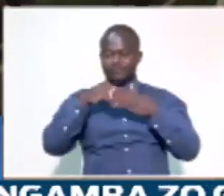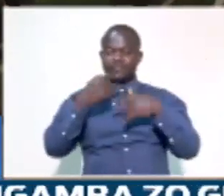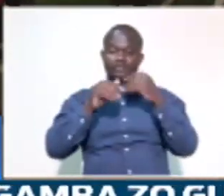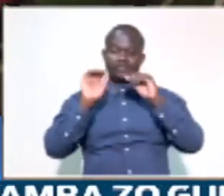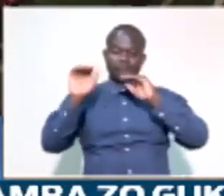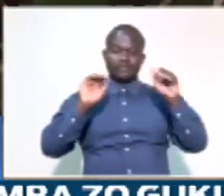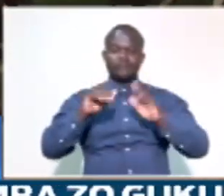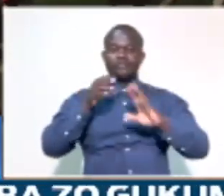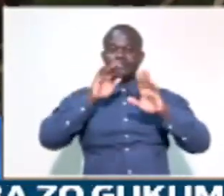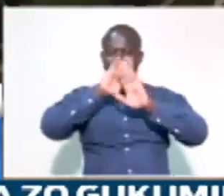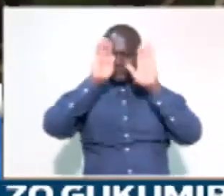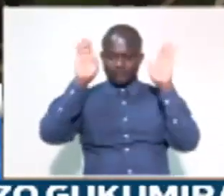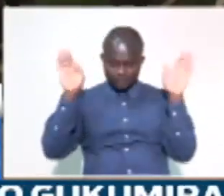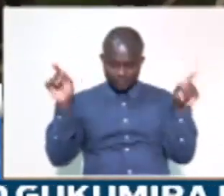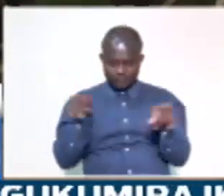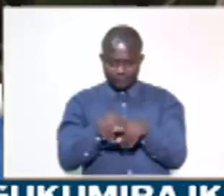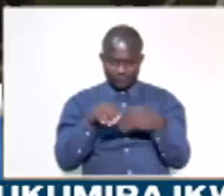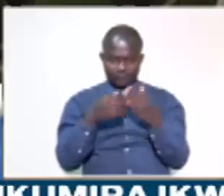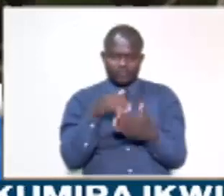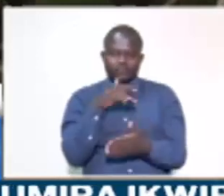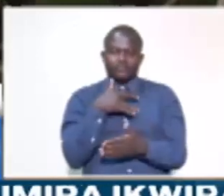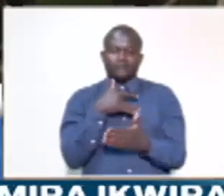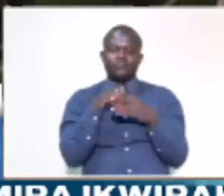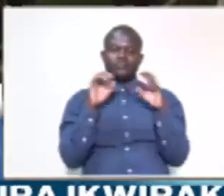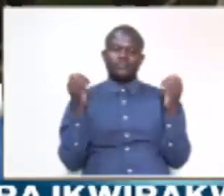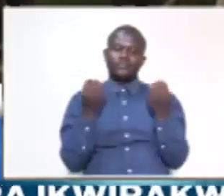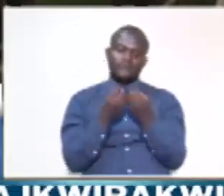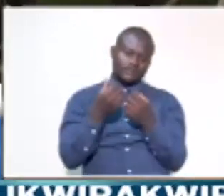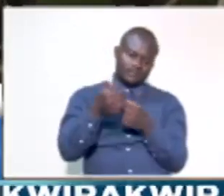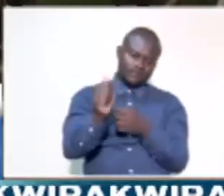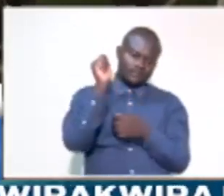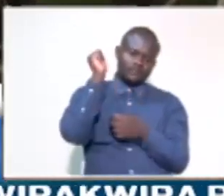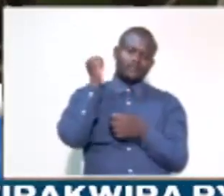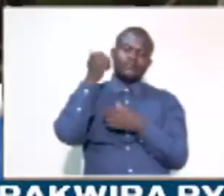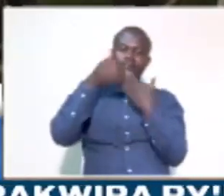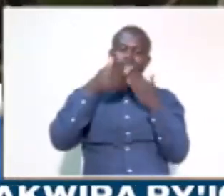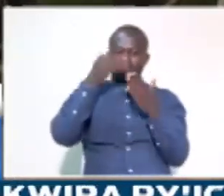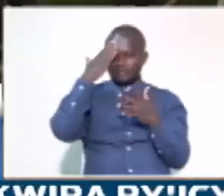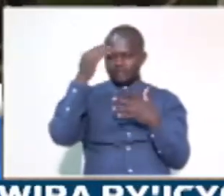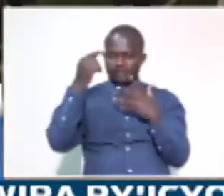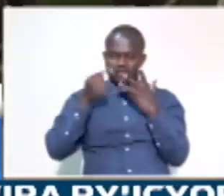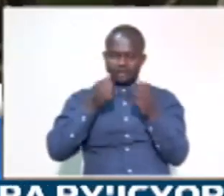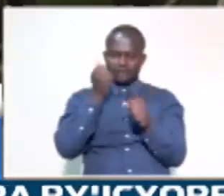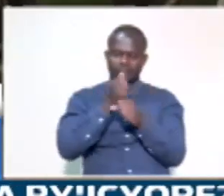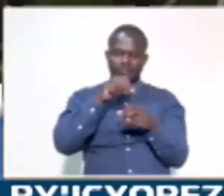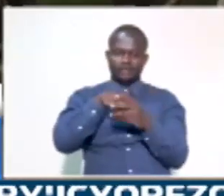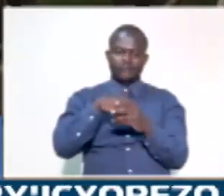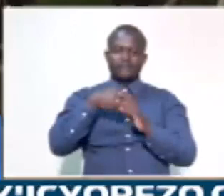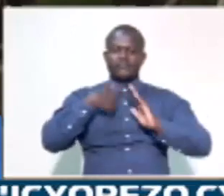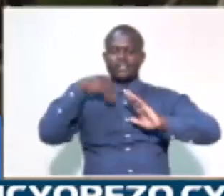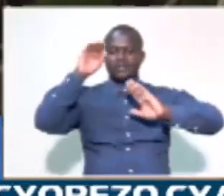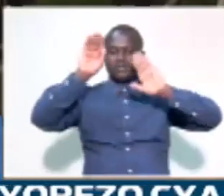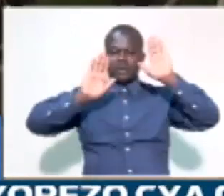ibibazo bagasobanukirwa nabo bahita biyumva yuko ari umuryango wabo bakamenya ibihakorerwa bakanabigiramo